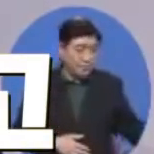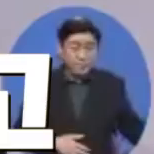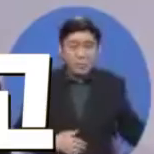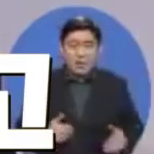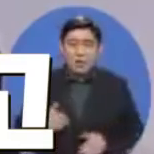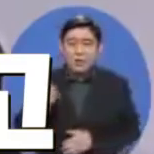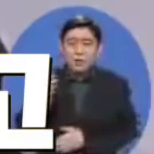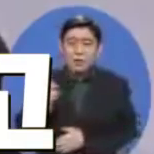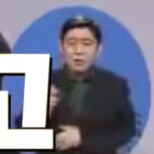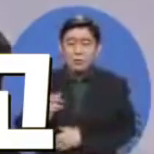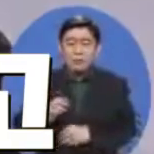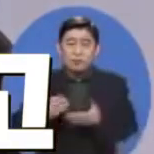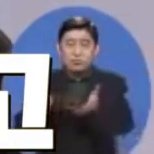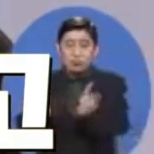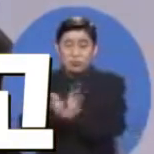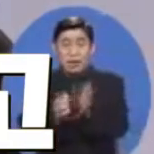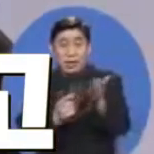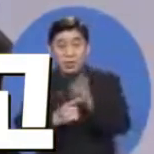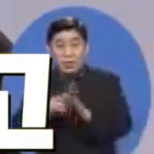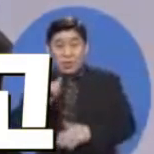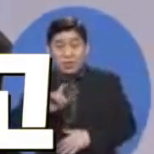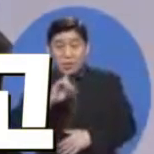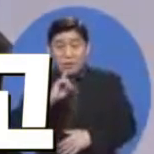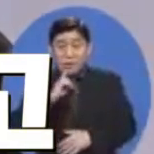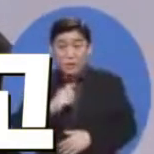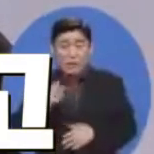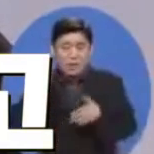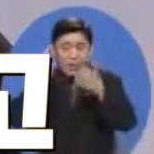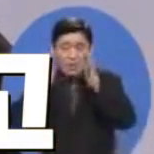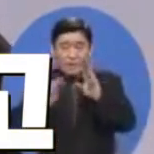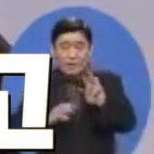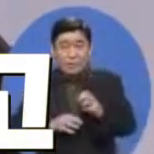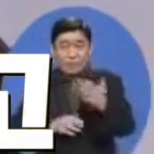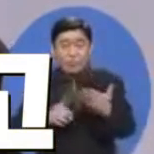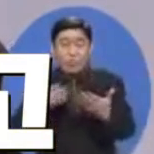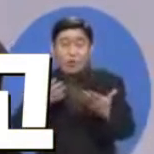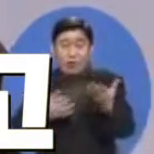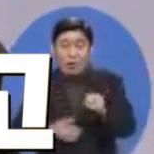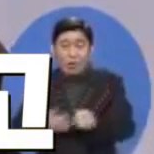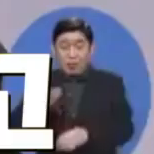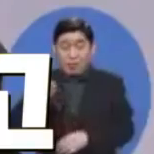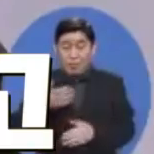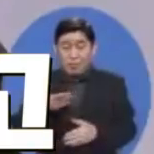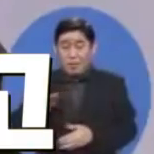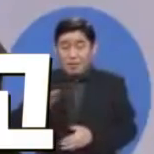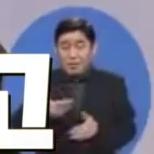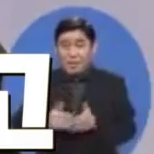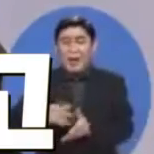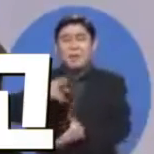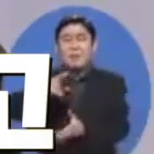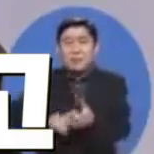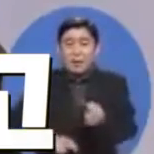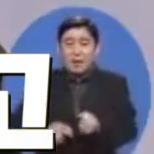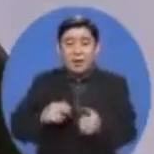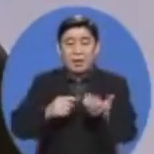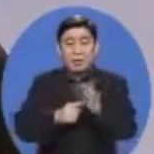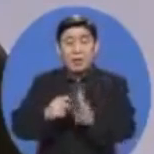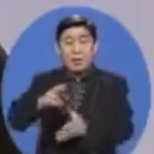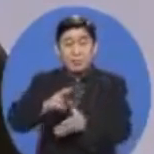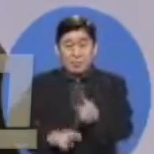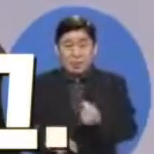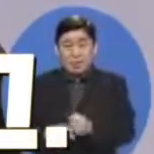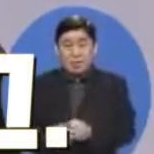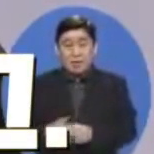구단에 광고를 한 겁니다. 아 그러니까 네. 받았습니까? 네이버에 39억 받았습니까? 받은 게 아니라 판 겁니다. 광고를. 아, 글쎄.